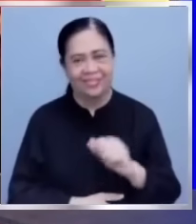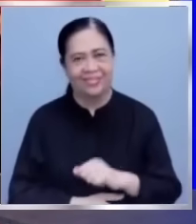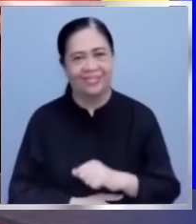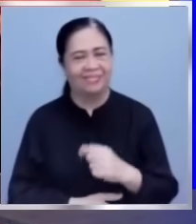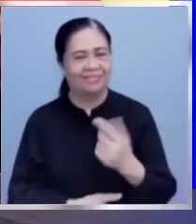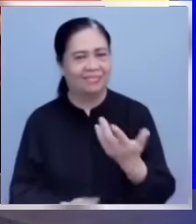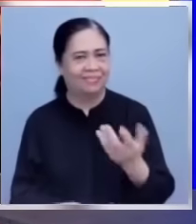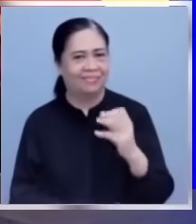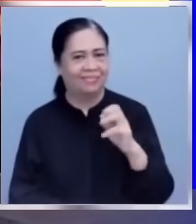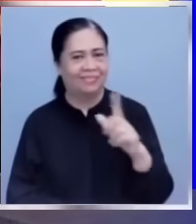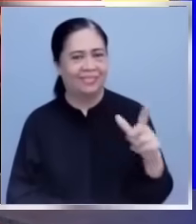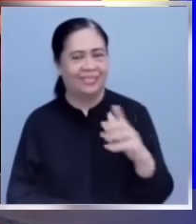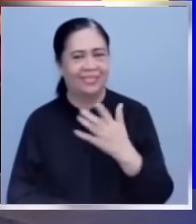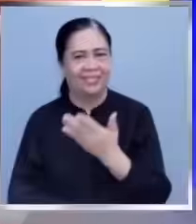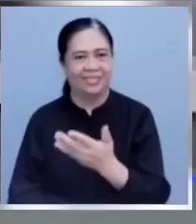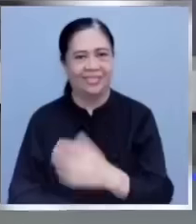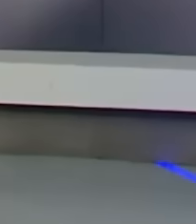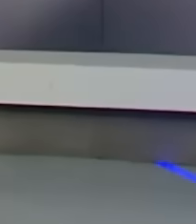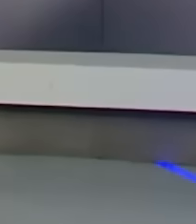Pia, Neil.